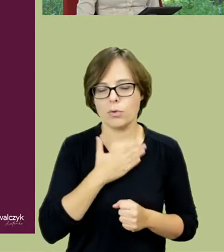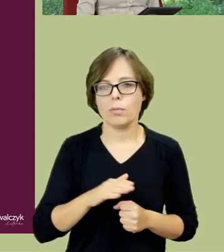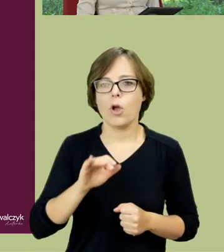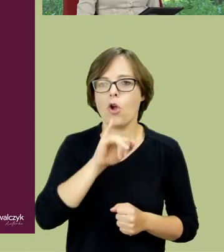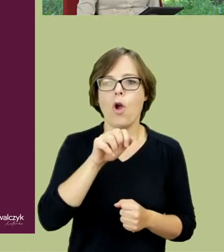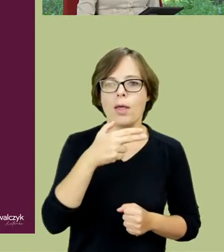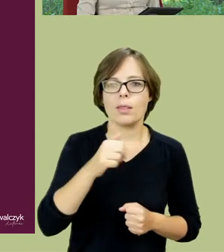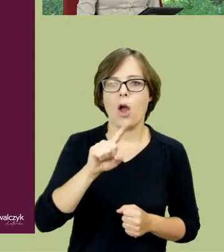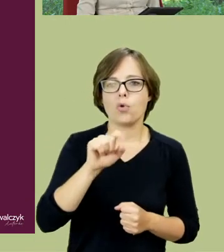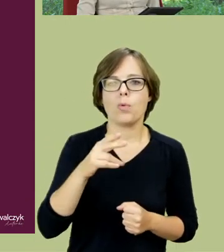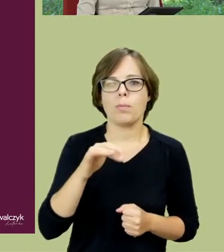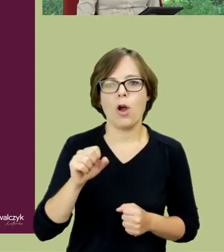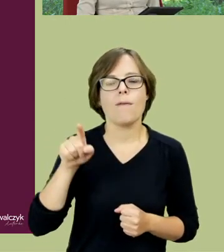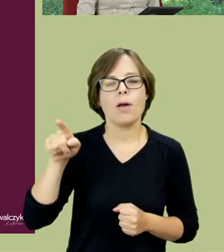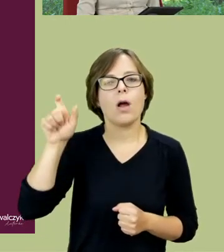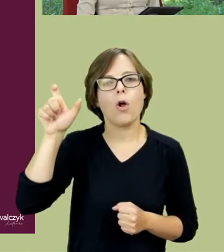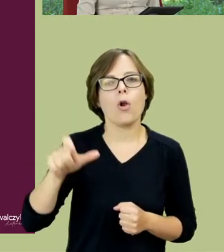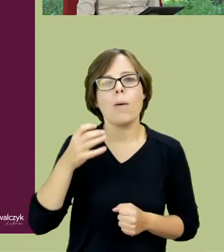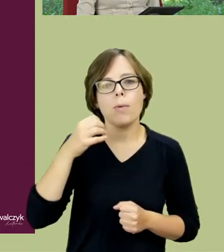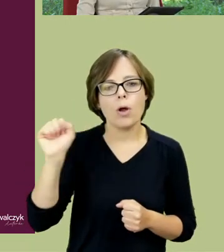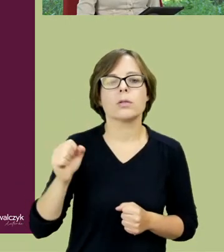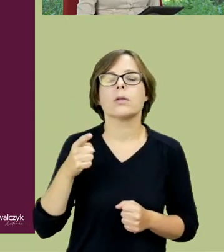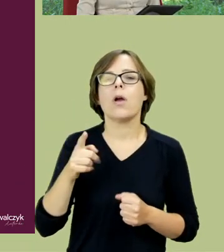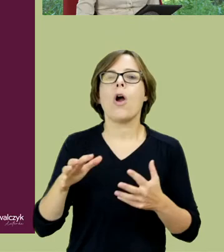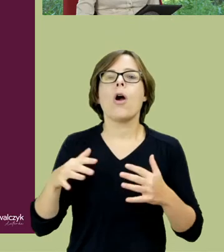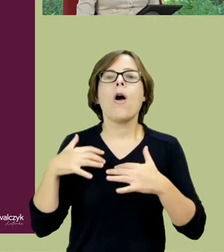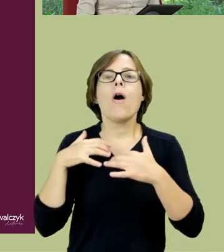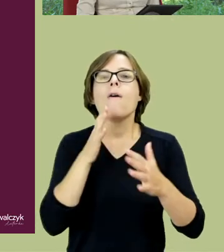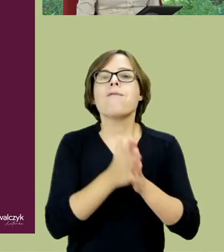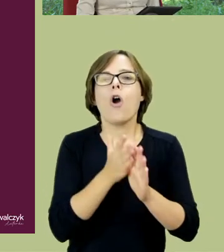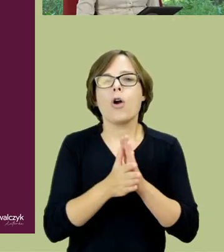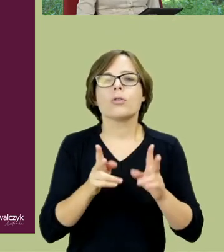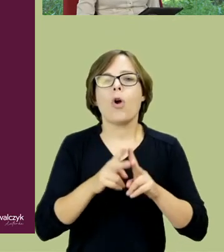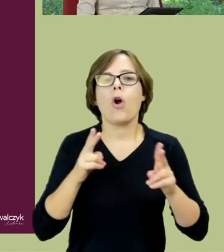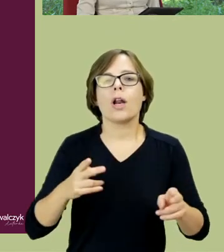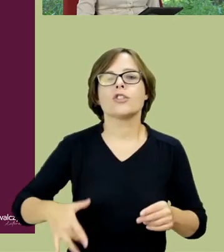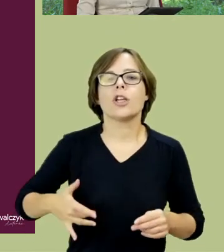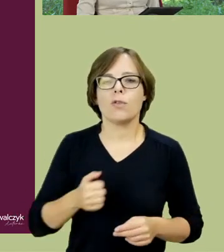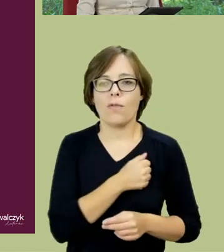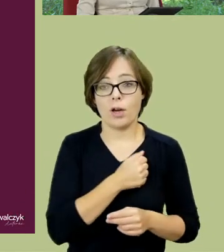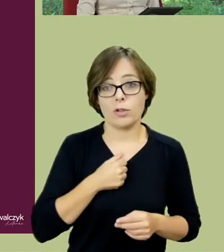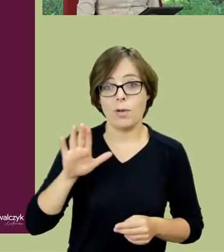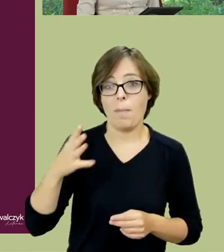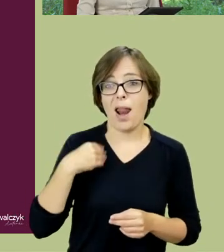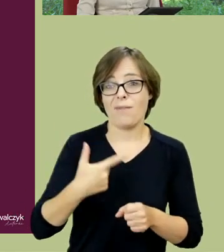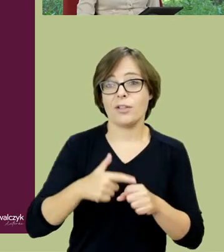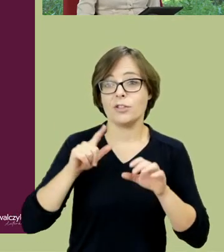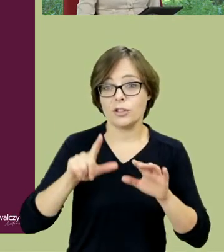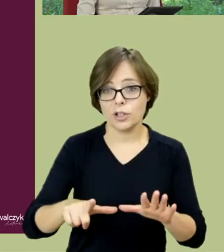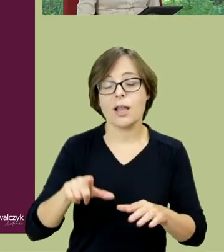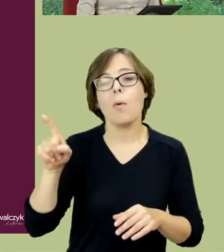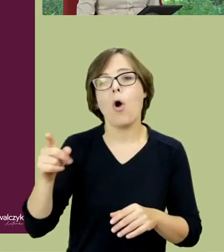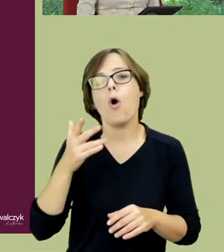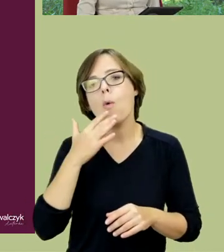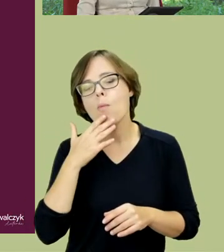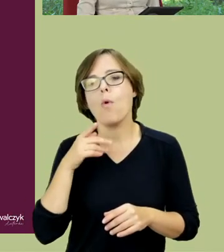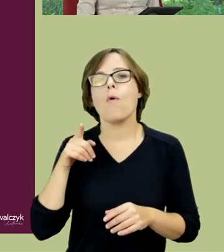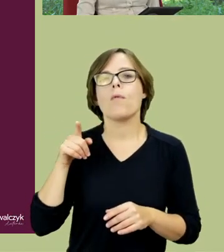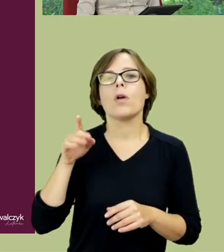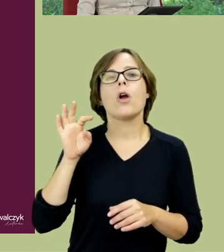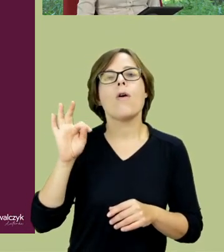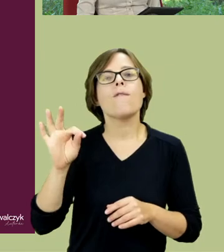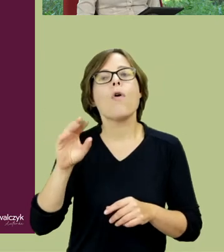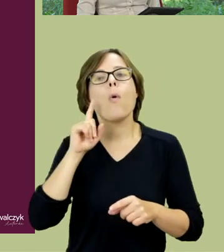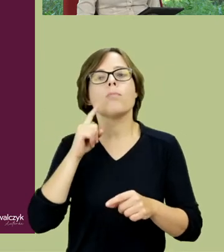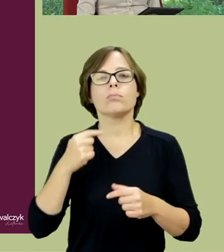bohaterka wojen Księstwa Warszawskiego, która w wieku 27 lat, podając się za brata swojego męża,